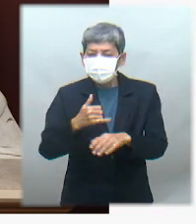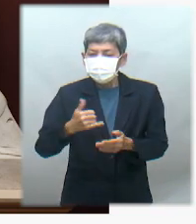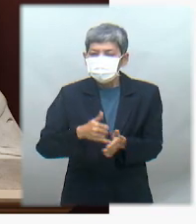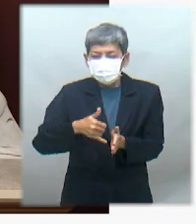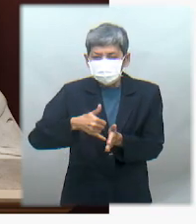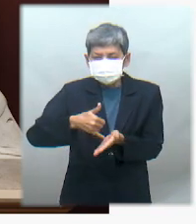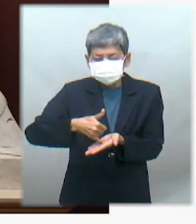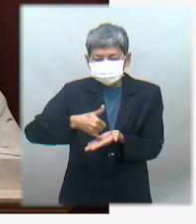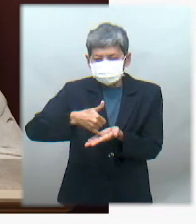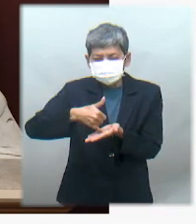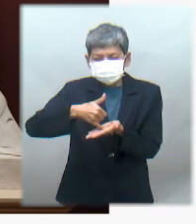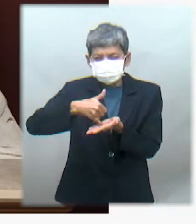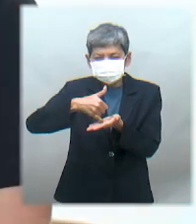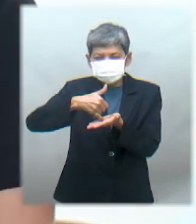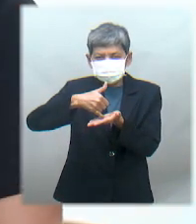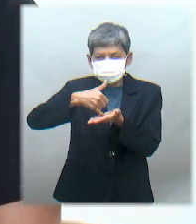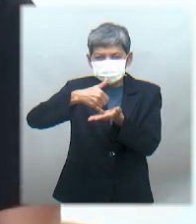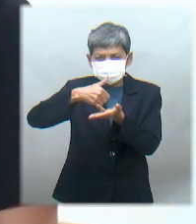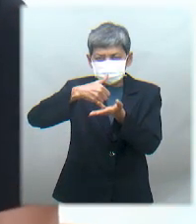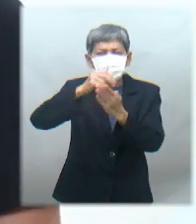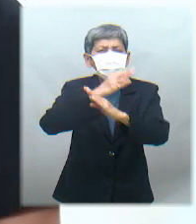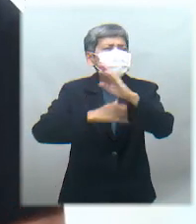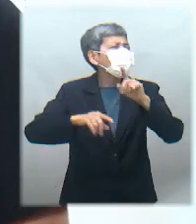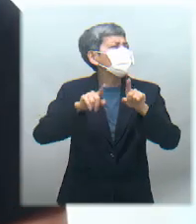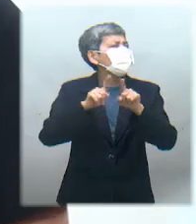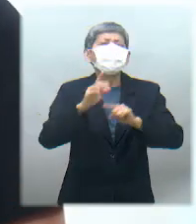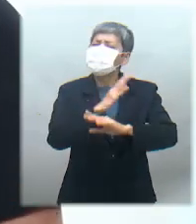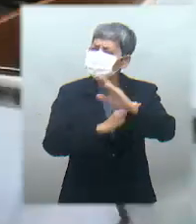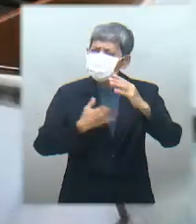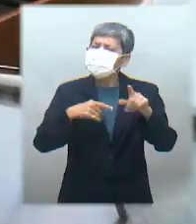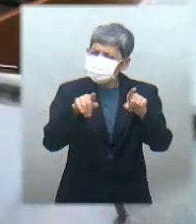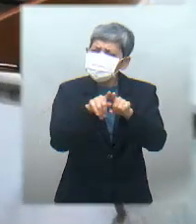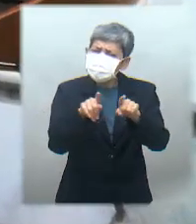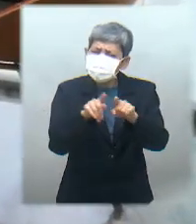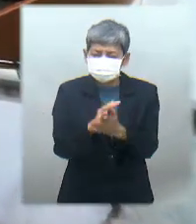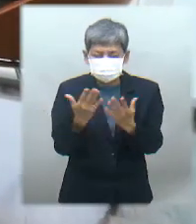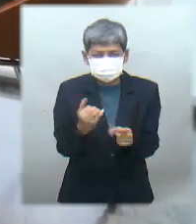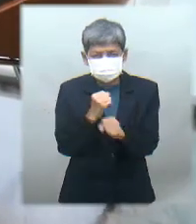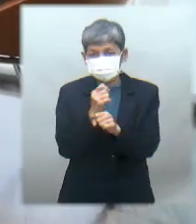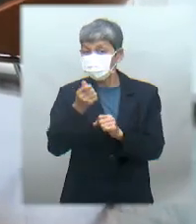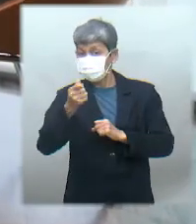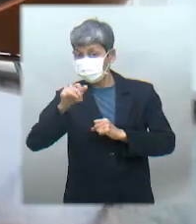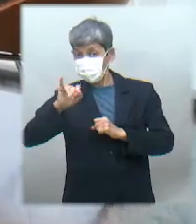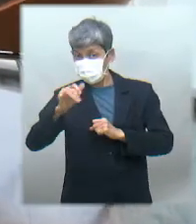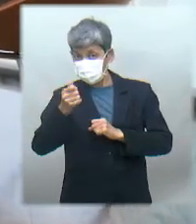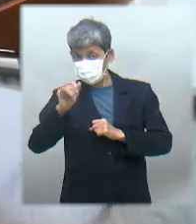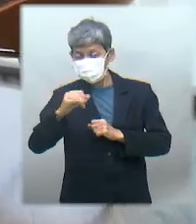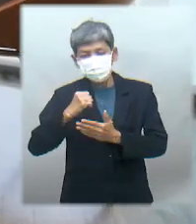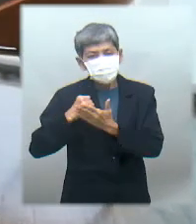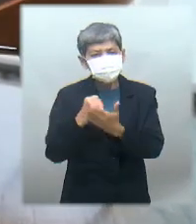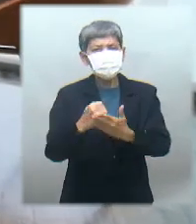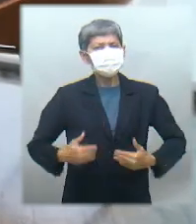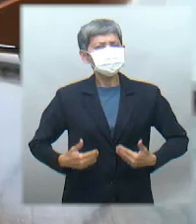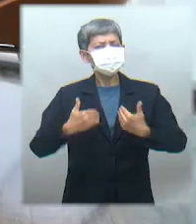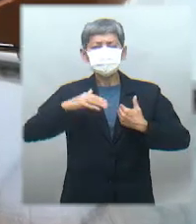แบบเหือนเทศบสวดใช้แล้วก็เลยควาเขาจงๆกเหมือนกับคนพิการเนอะตอนนี้เขากำลังทำ AIซึ AI ก็จะมาช่วย